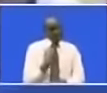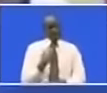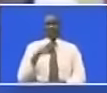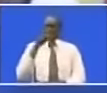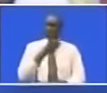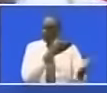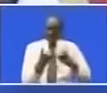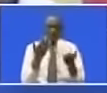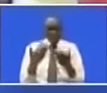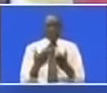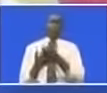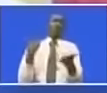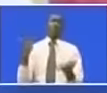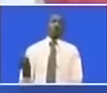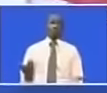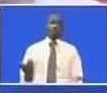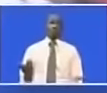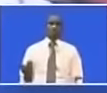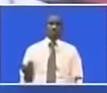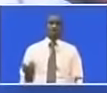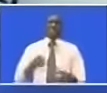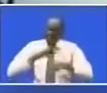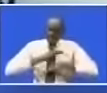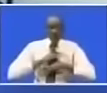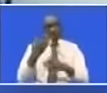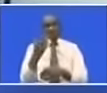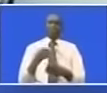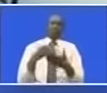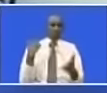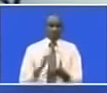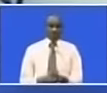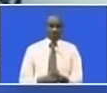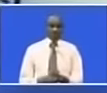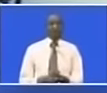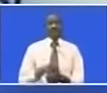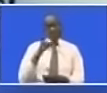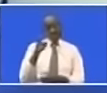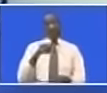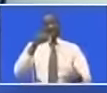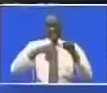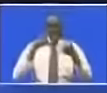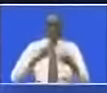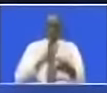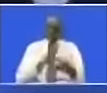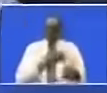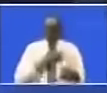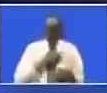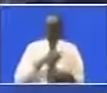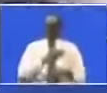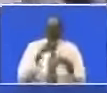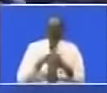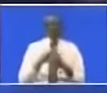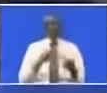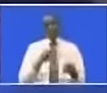ingeleta karatasi mapema za kutosha. The Tanzanian's electoral body, the National Elections Commission, later sought